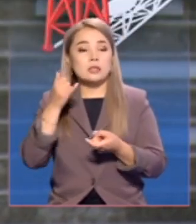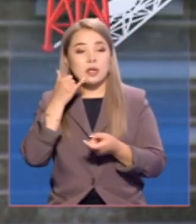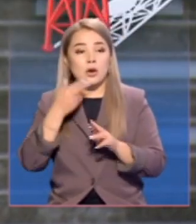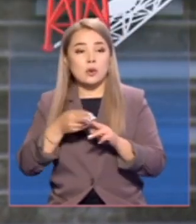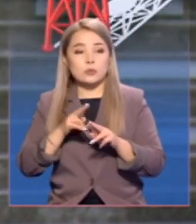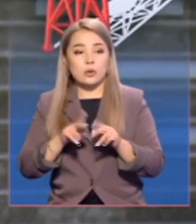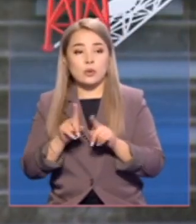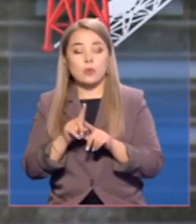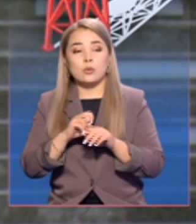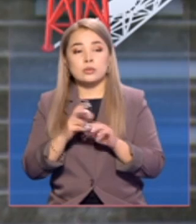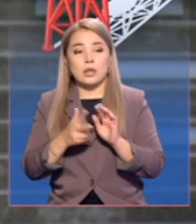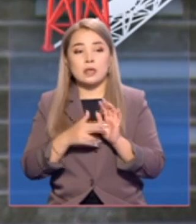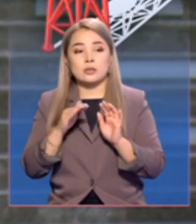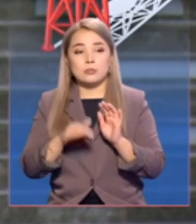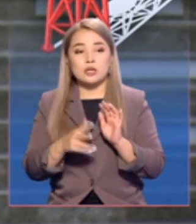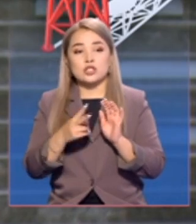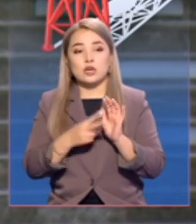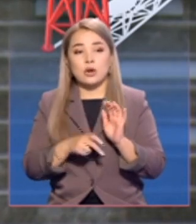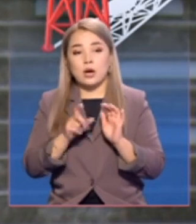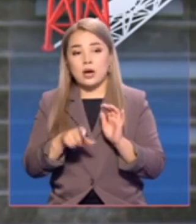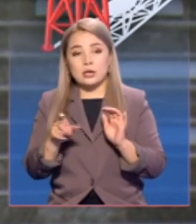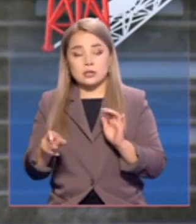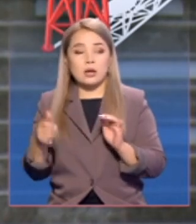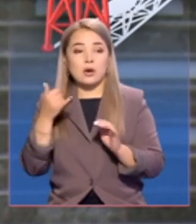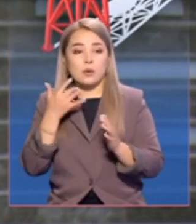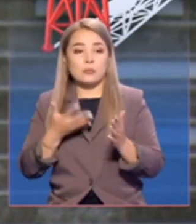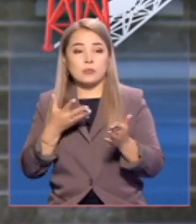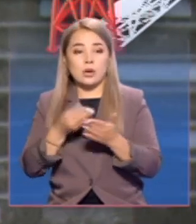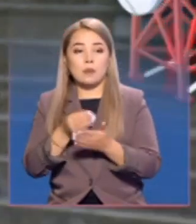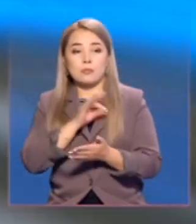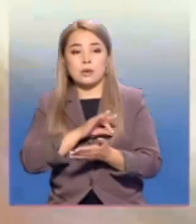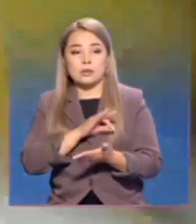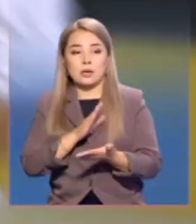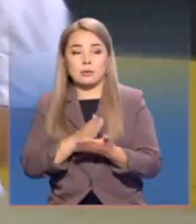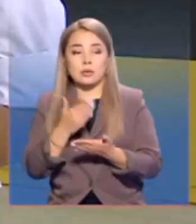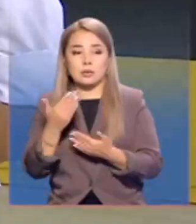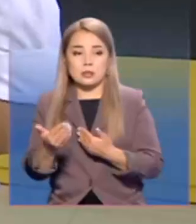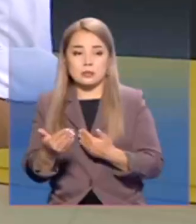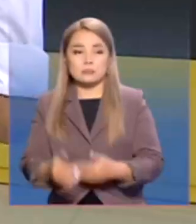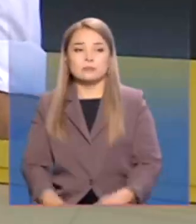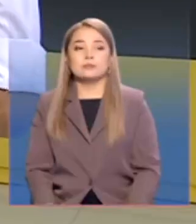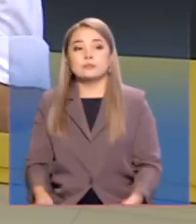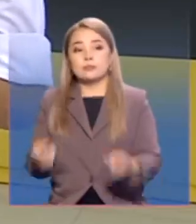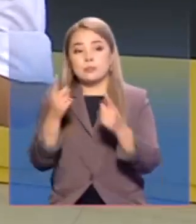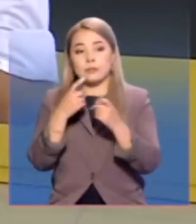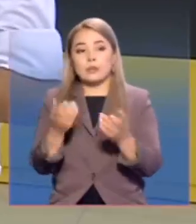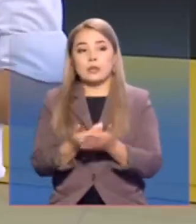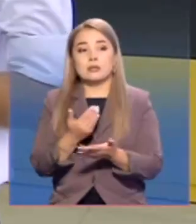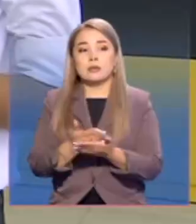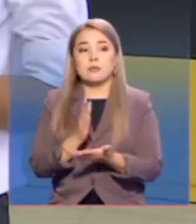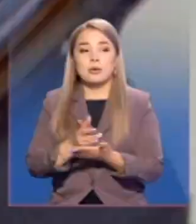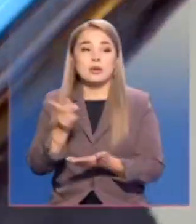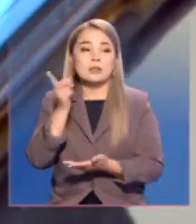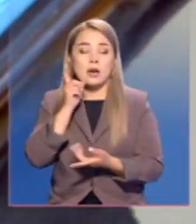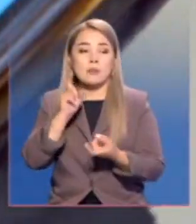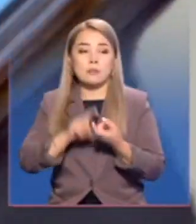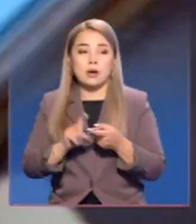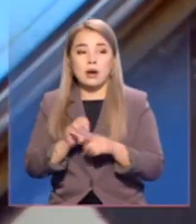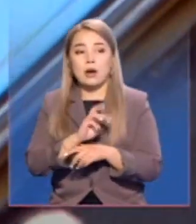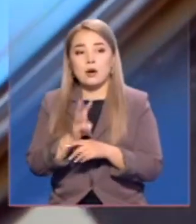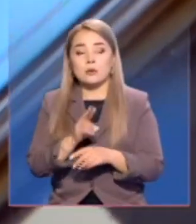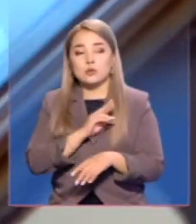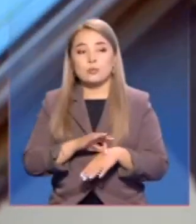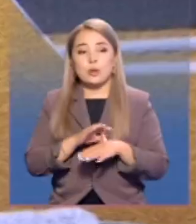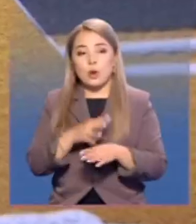сол 18700 адамның төлемі пайдаланылады. Сарапшының пікірінше, бізде ұялы байланыспен